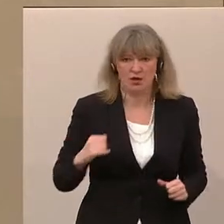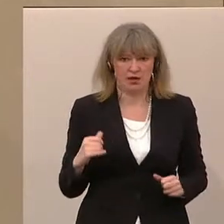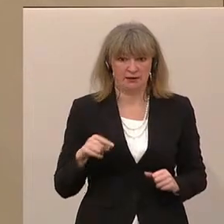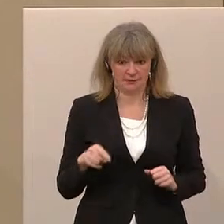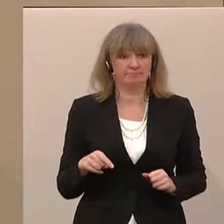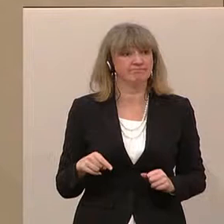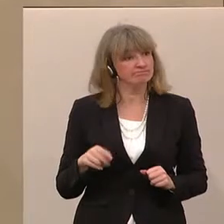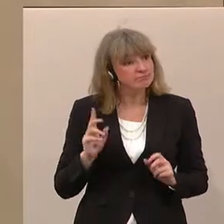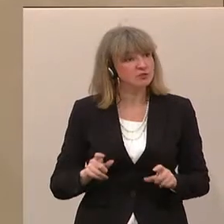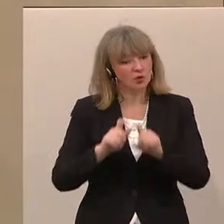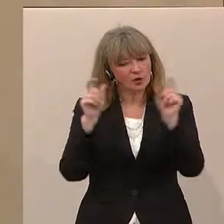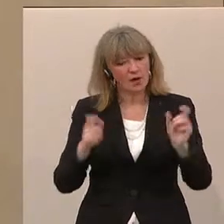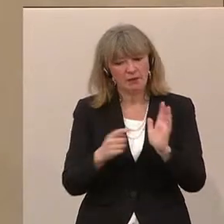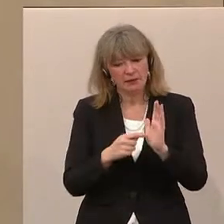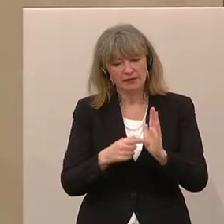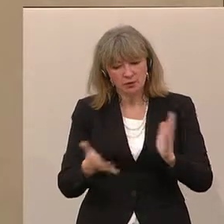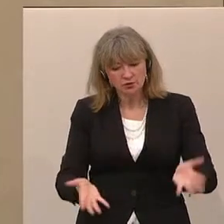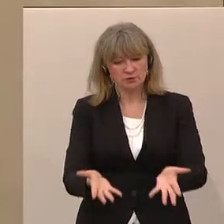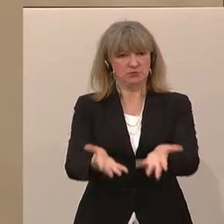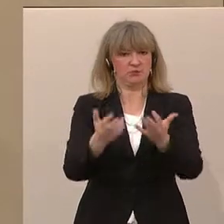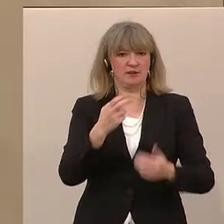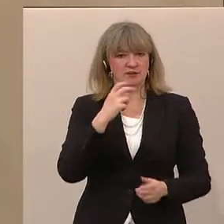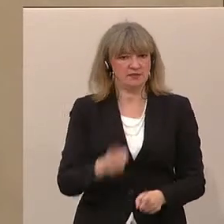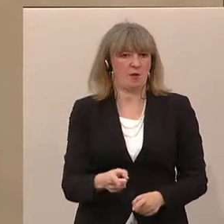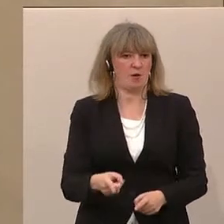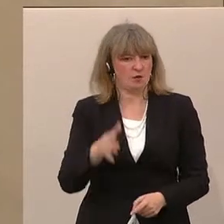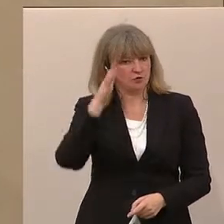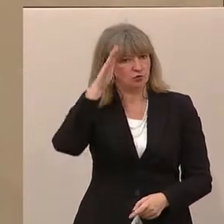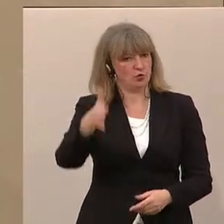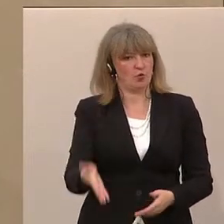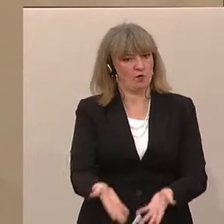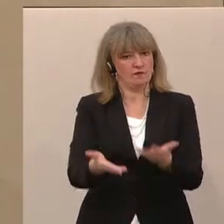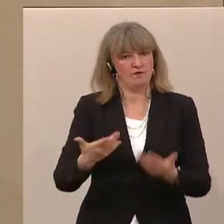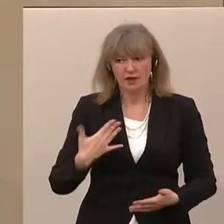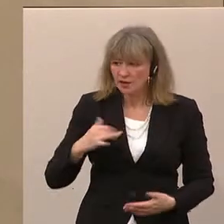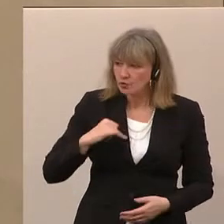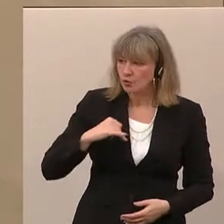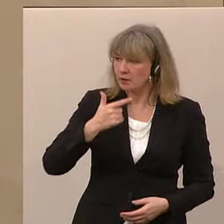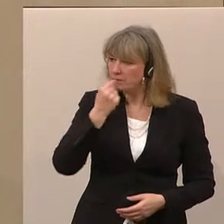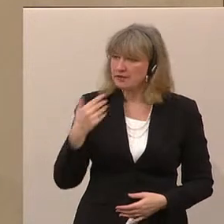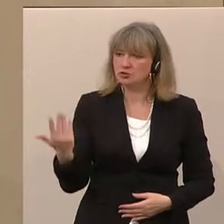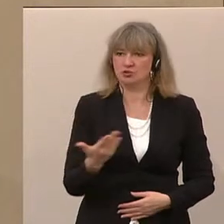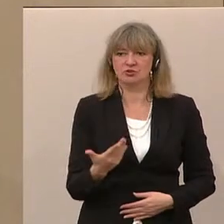richtigen Rahmenbedingungen in Zukunft mit unserer Arbeit auch sicherzustellen, dass unsere jungen Menschen eine